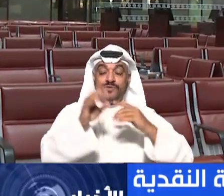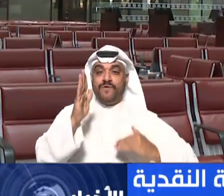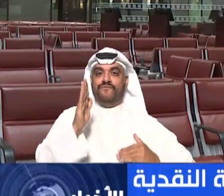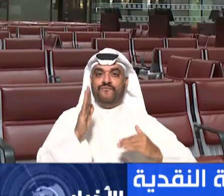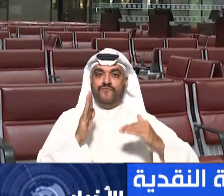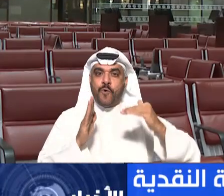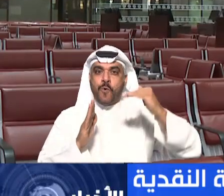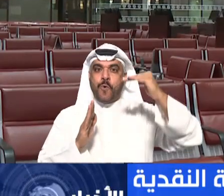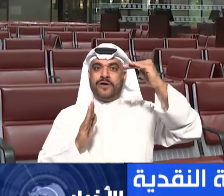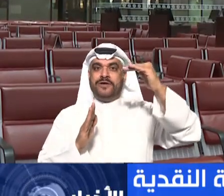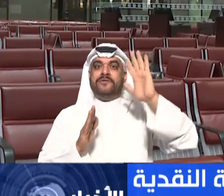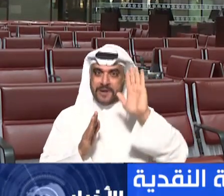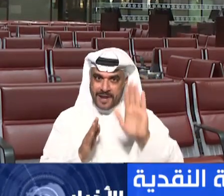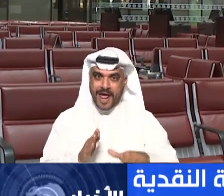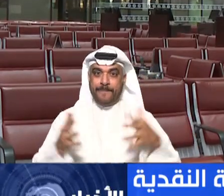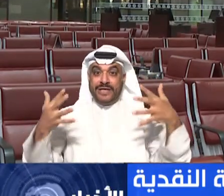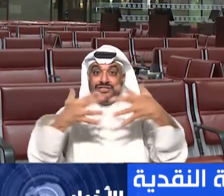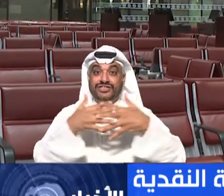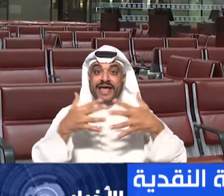عند مستوى